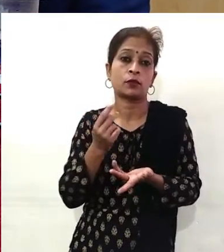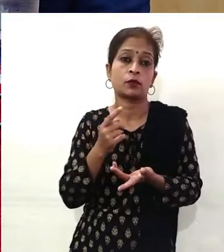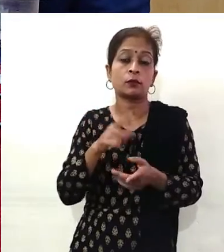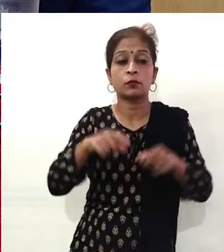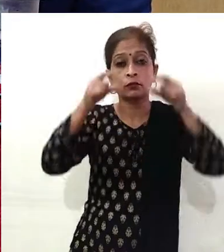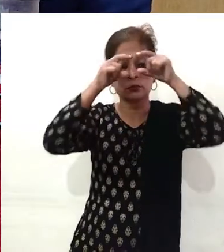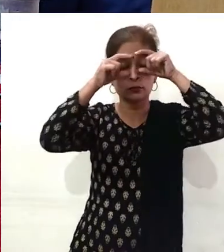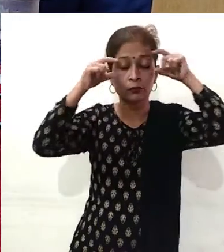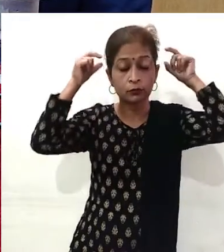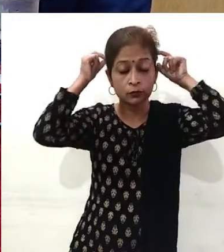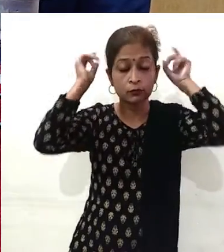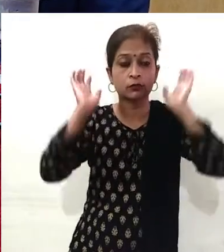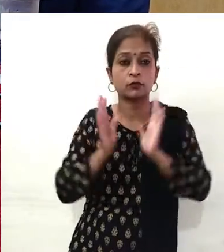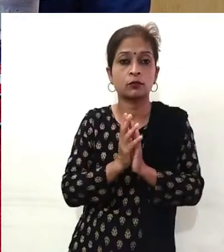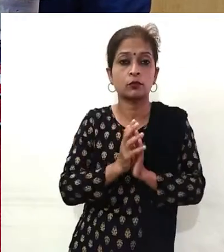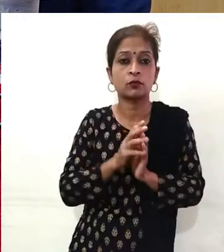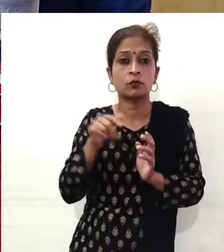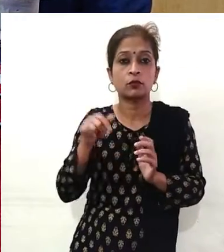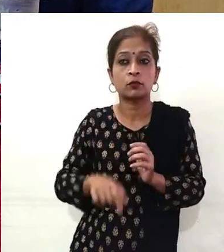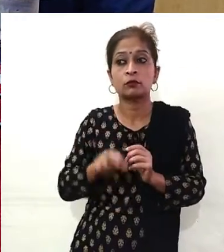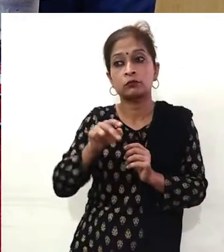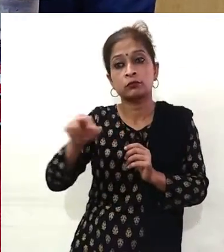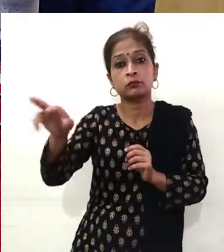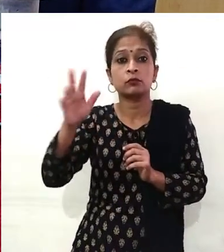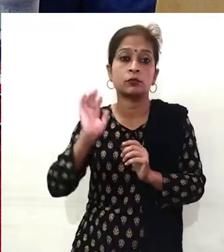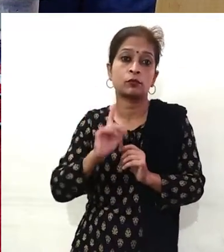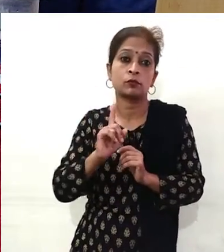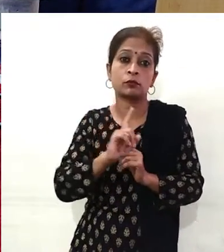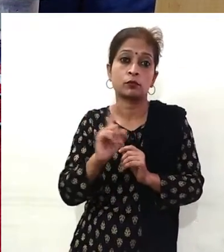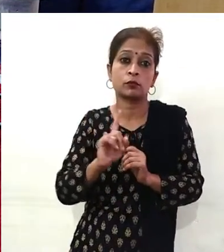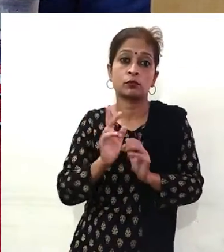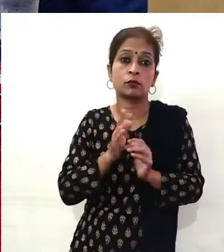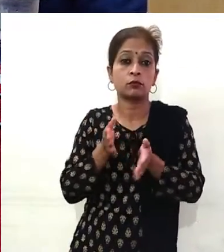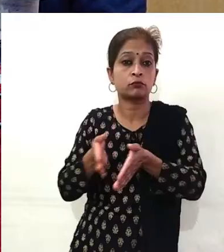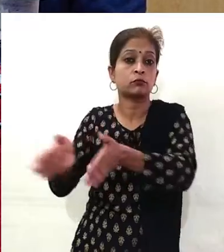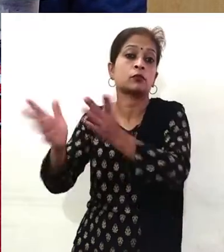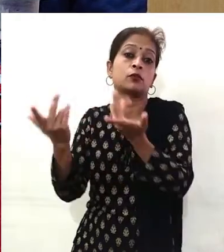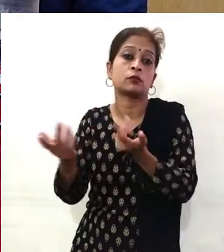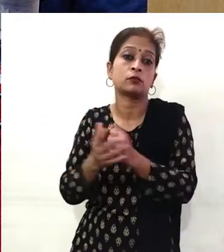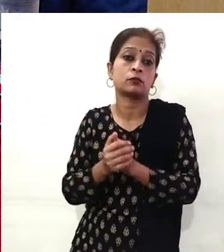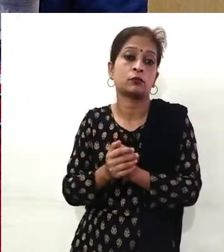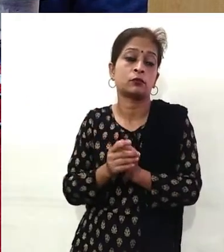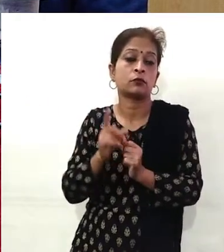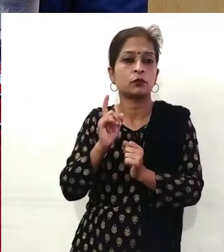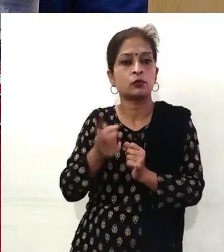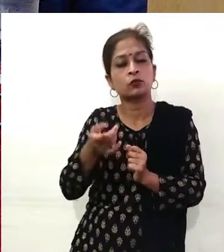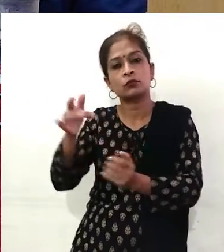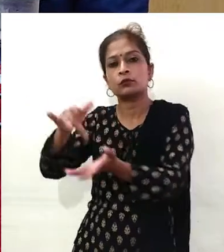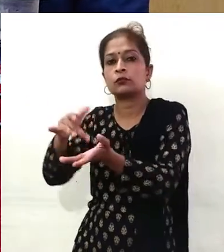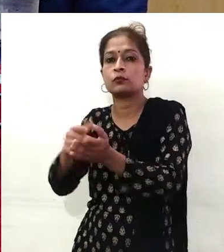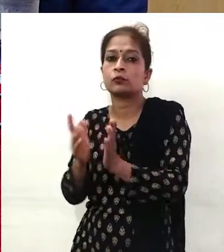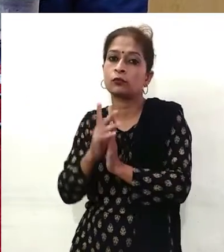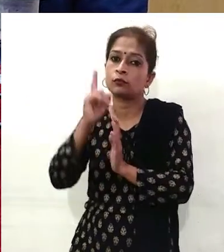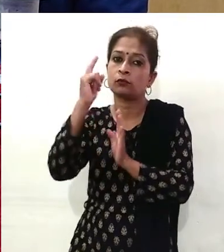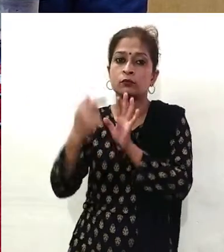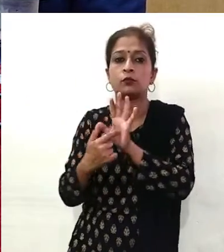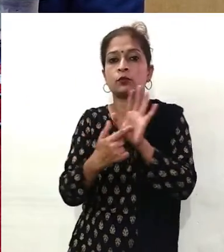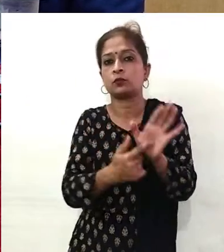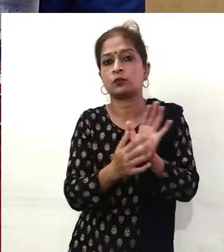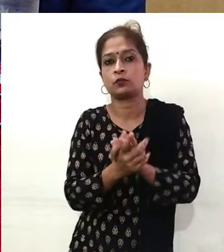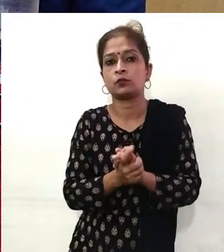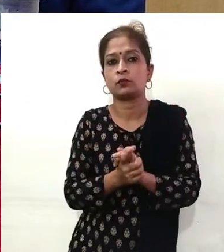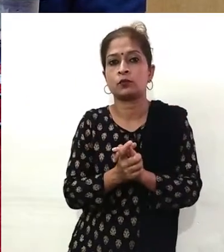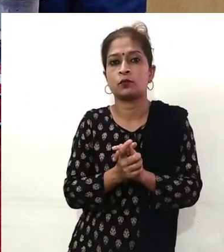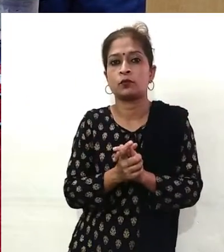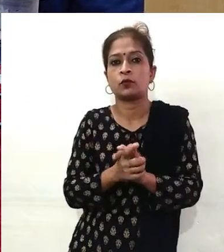होंगे? बस वहां जाके आंखें खुलवा दिया जाएगा, दर्शन कर ले, लेकिन मैं दिखाऊंगा नहीं कहाँ है ये। अच्छा, रास्ता नहीं दिखाना चाहते, वो चाहते नहीं